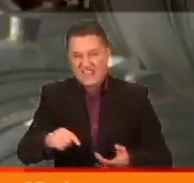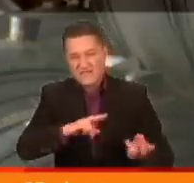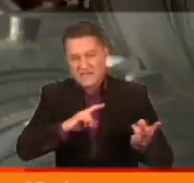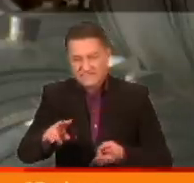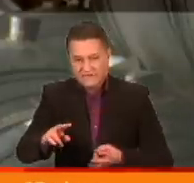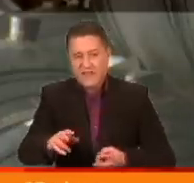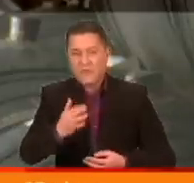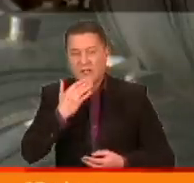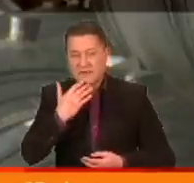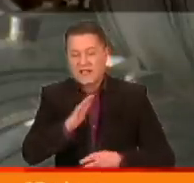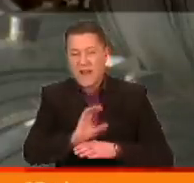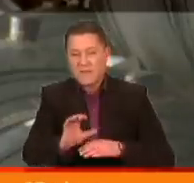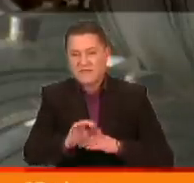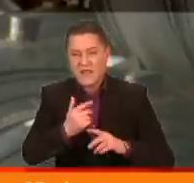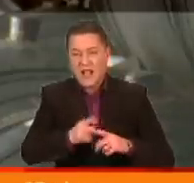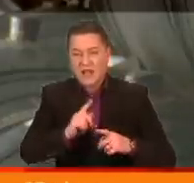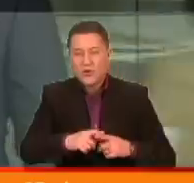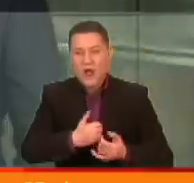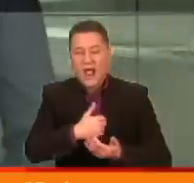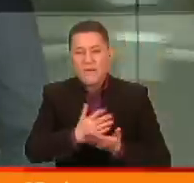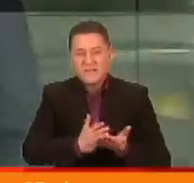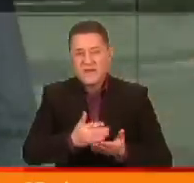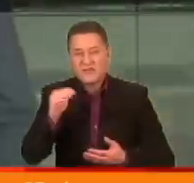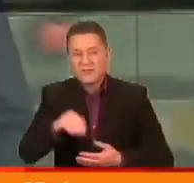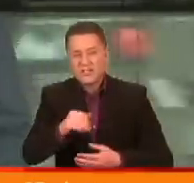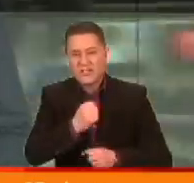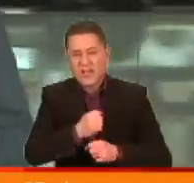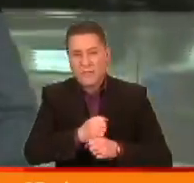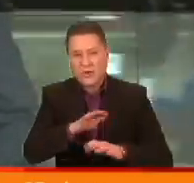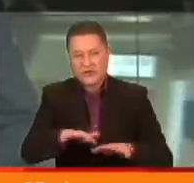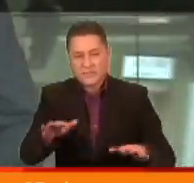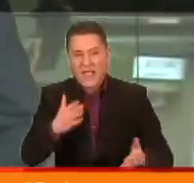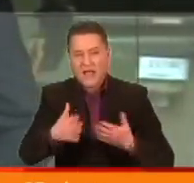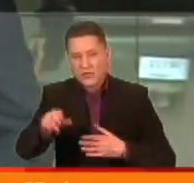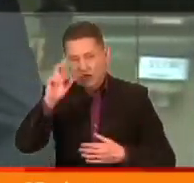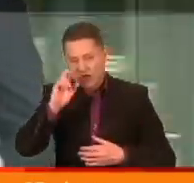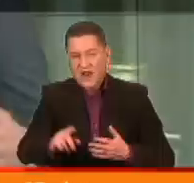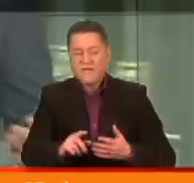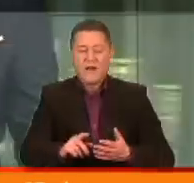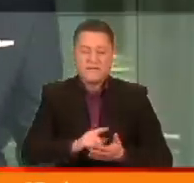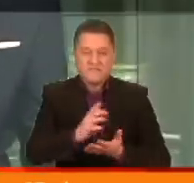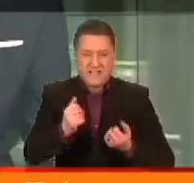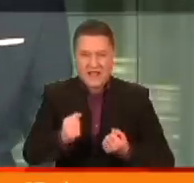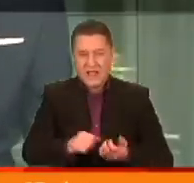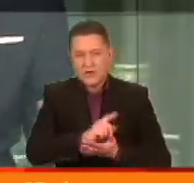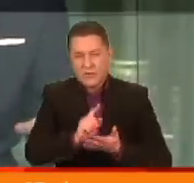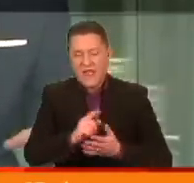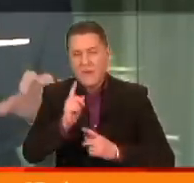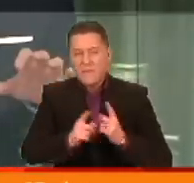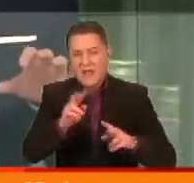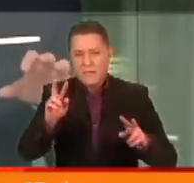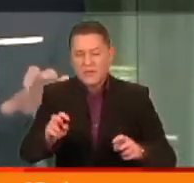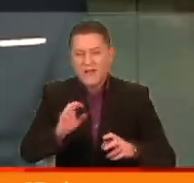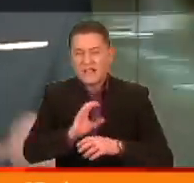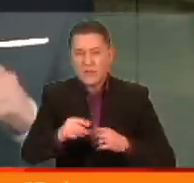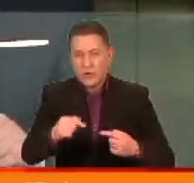которые обеспечивают тысячи рабочих мест. Якщо держава взяла на себе зобов'язання перейменувати якусь продукцію, то має взяти і